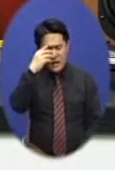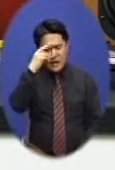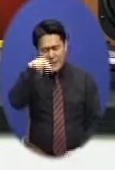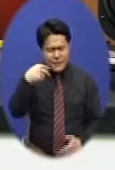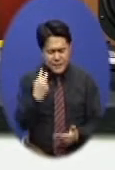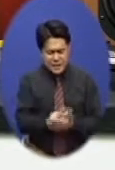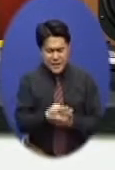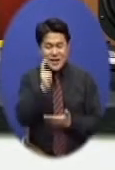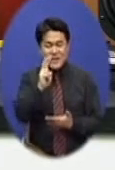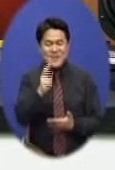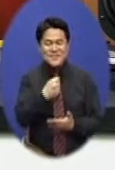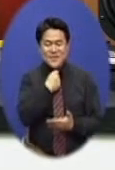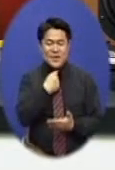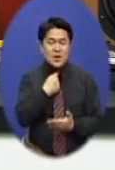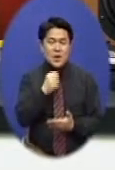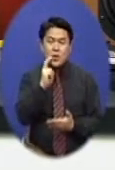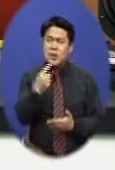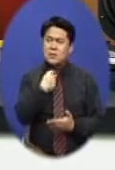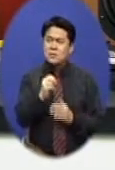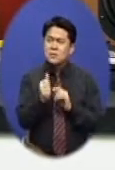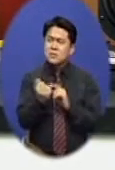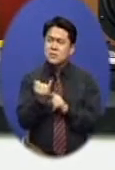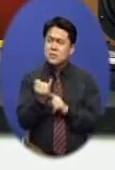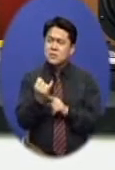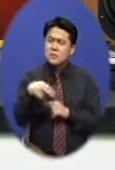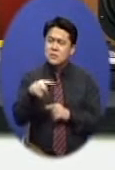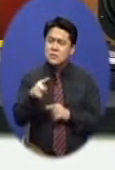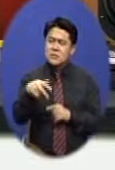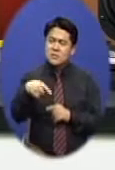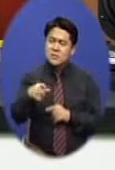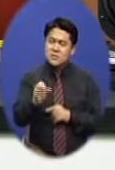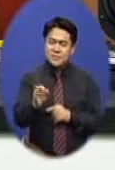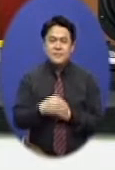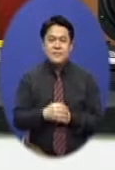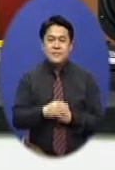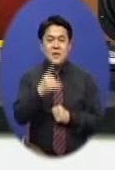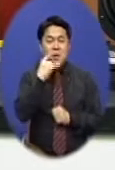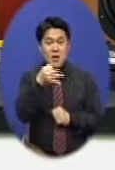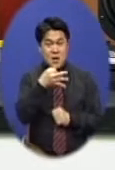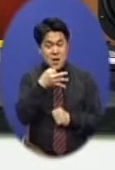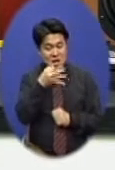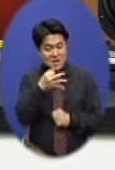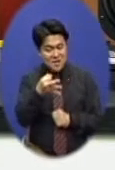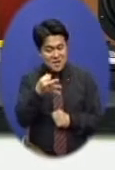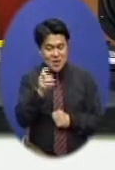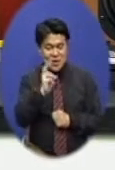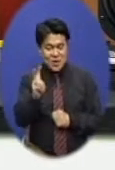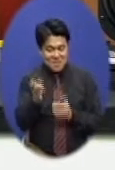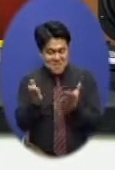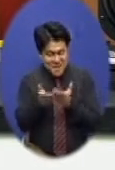쓰러집니다. 어머니 목소리에 쓰러지겠어요 저희가. 아, 아 제가 감기가 와가지고.